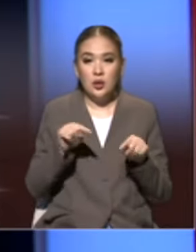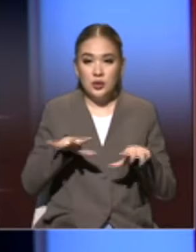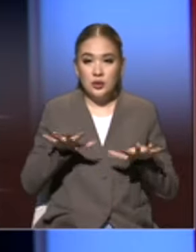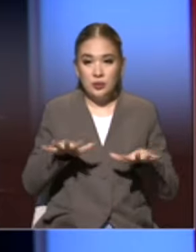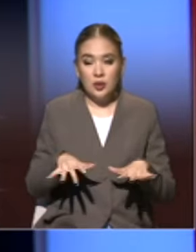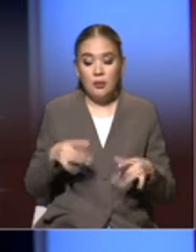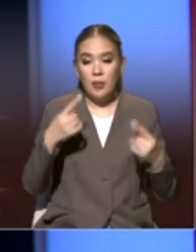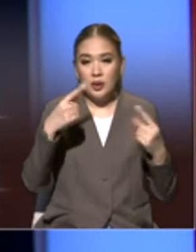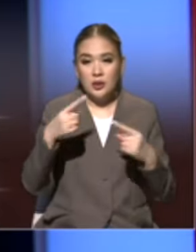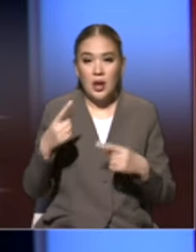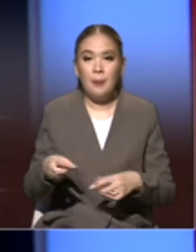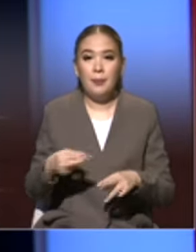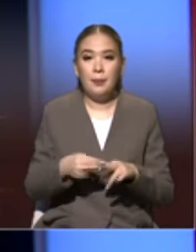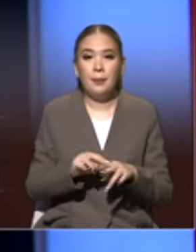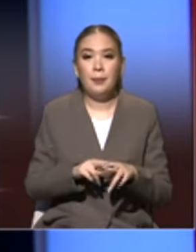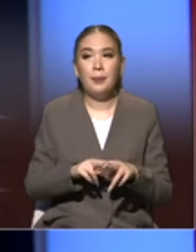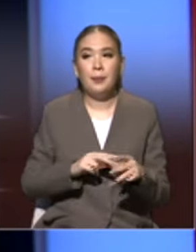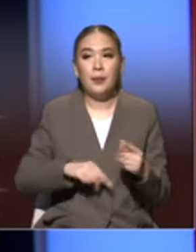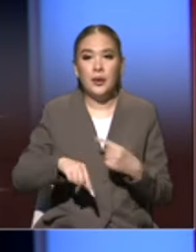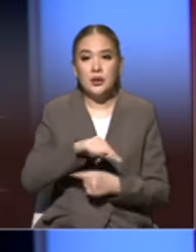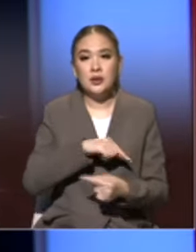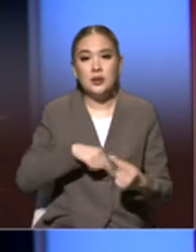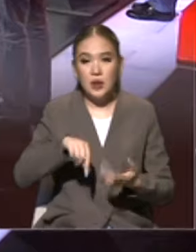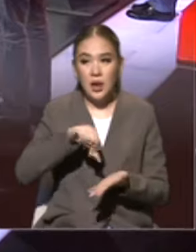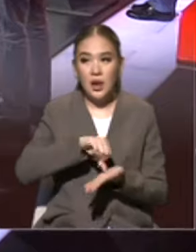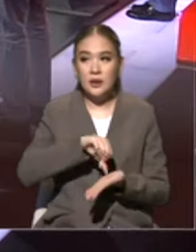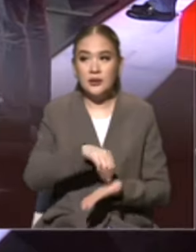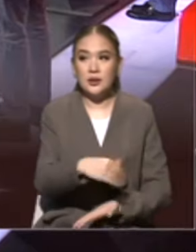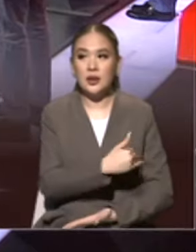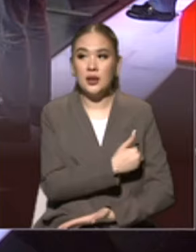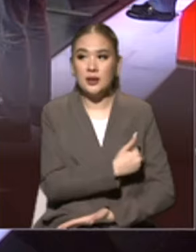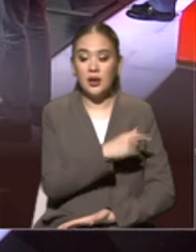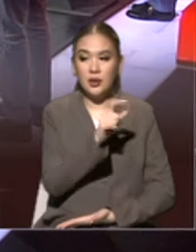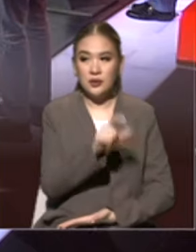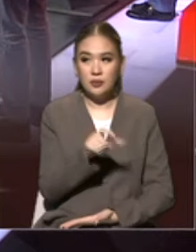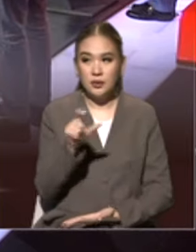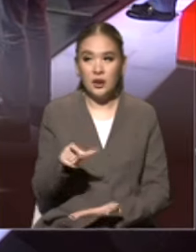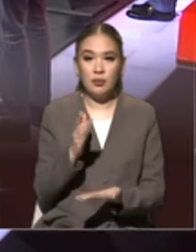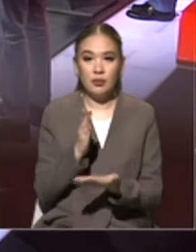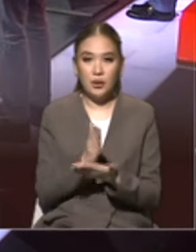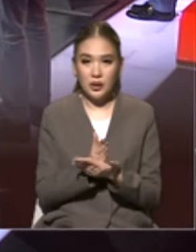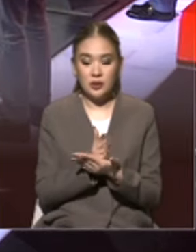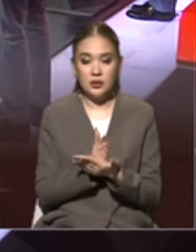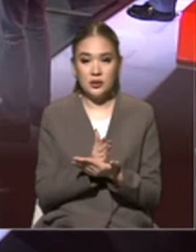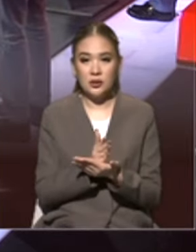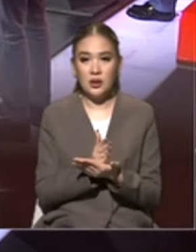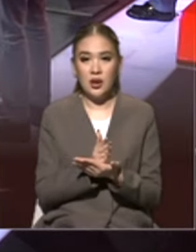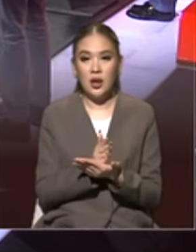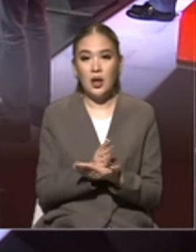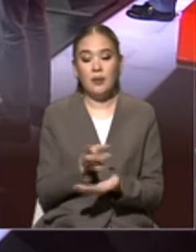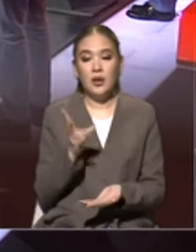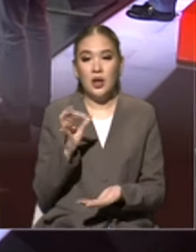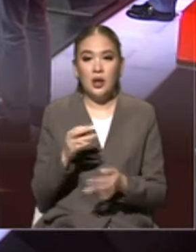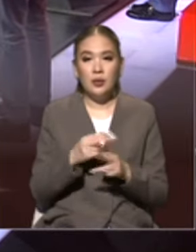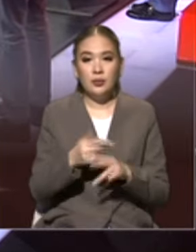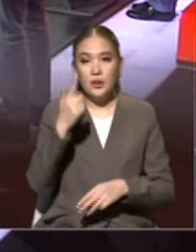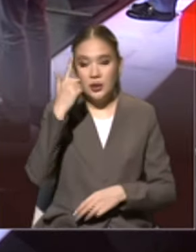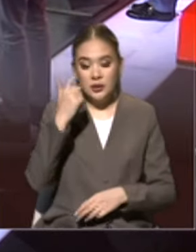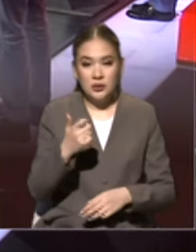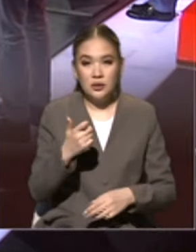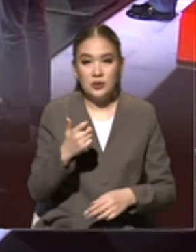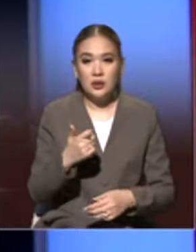жаңағы бизнес тегісейтін жаңағы тендерге қатысқысы келетін адамдар бар, бірақ келеді білет ешқандай тендер